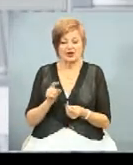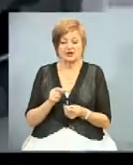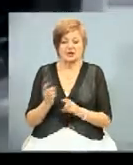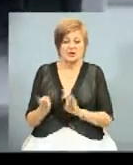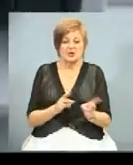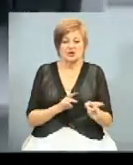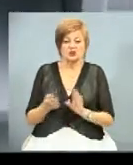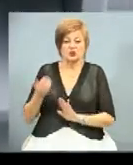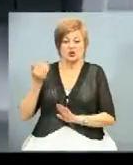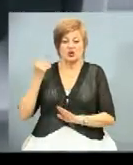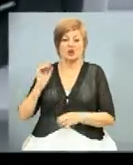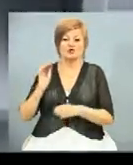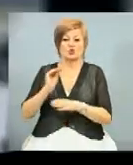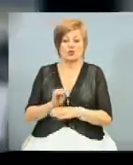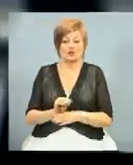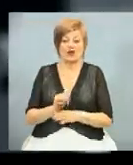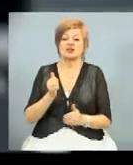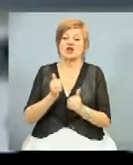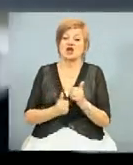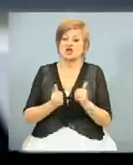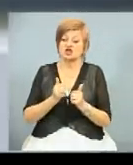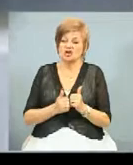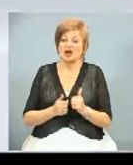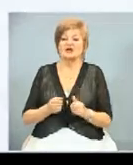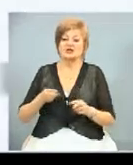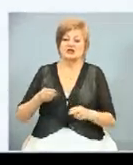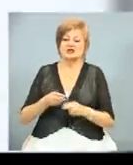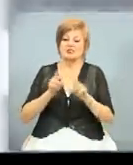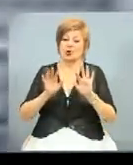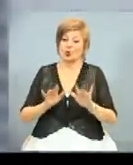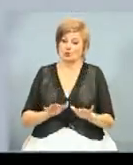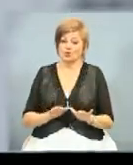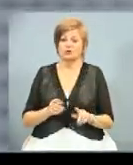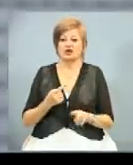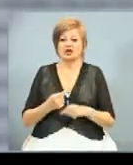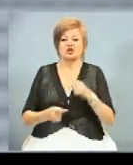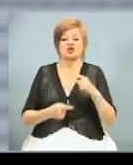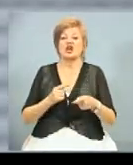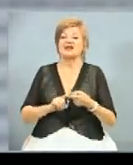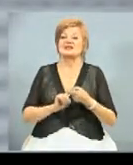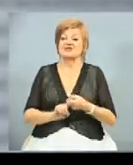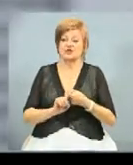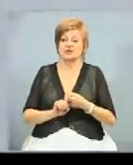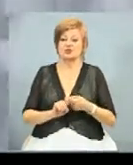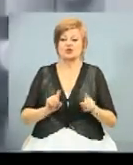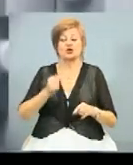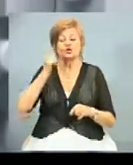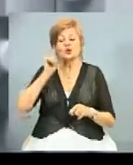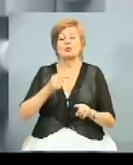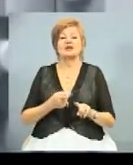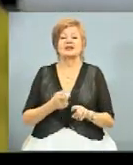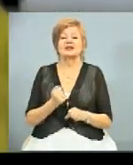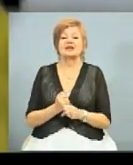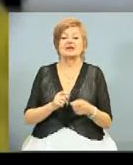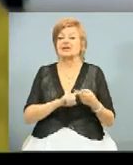зловмисники заздалегідь її додають. Найчастіше збій операційної системи комп'ютера відбувається саме через віруси. Що ж вміють ці комп'ютерні